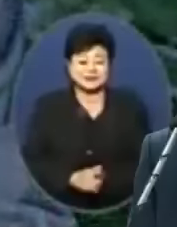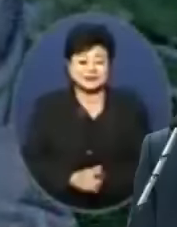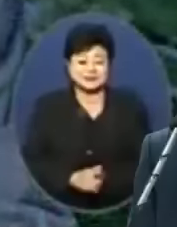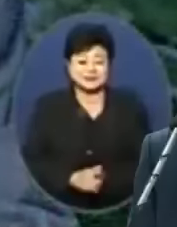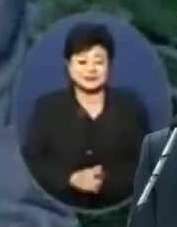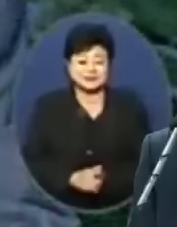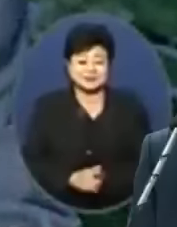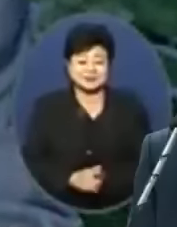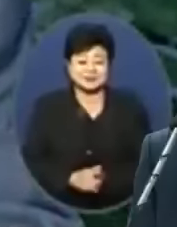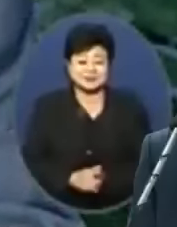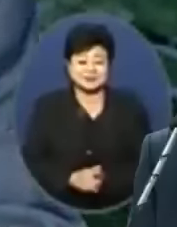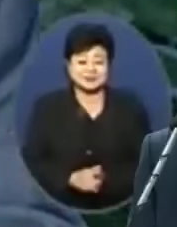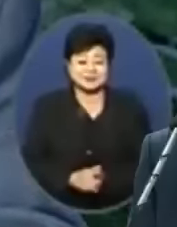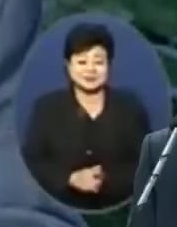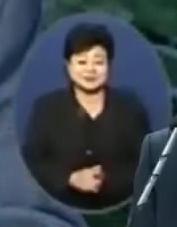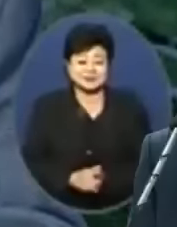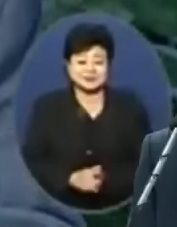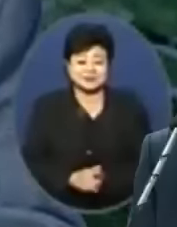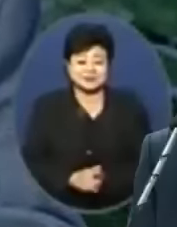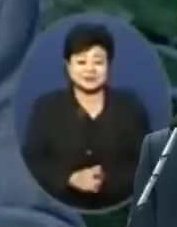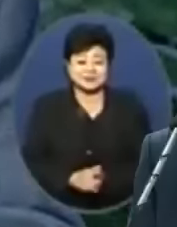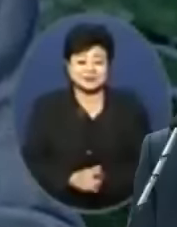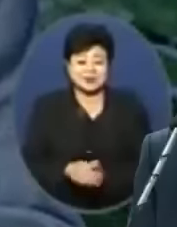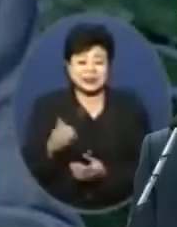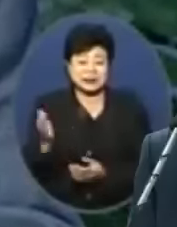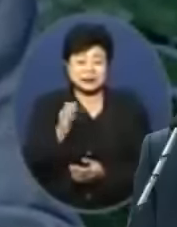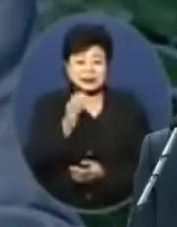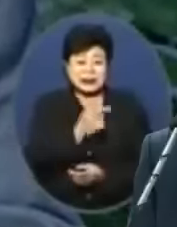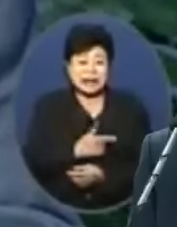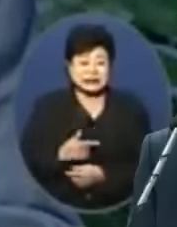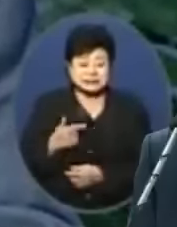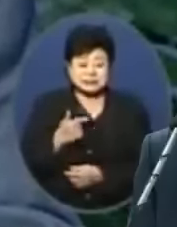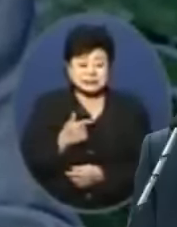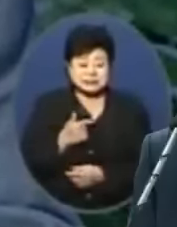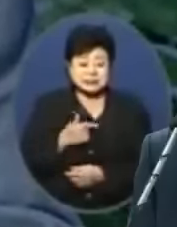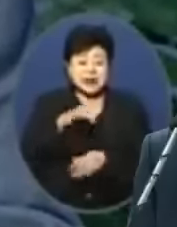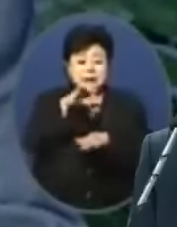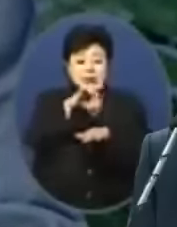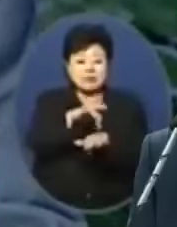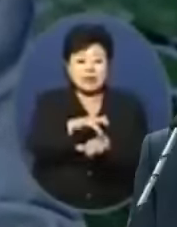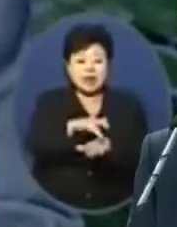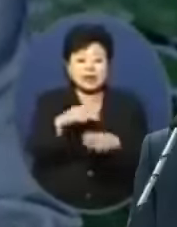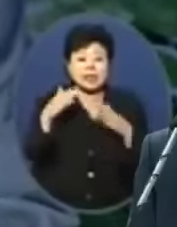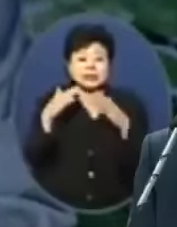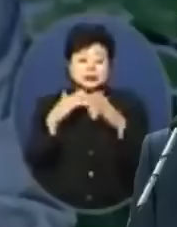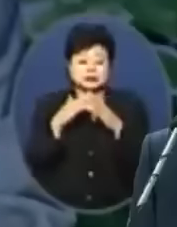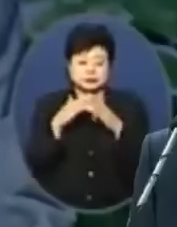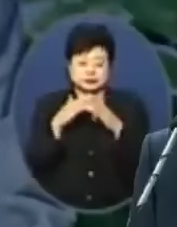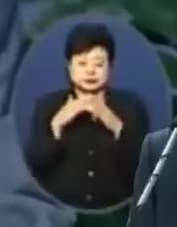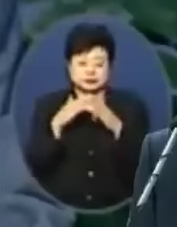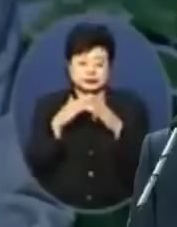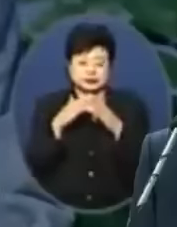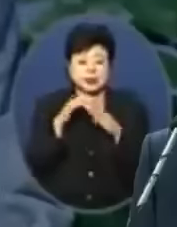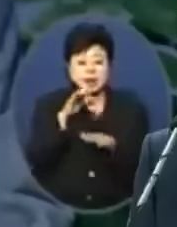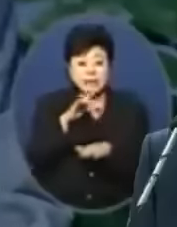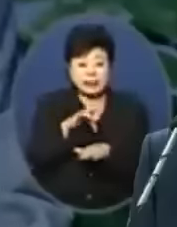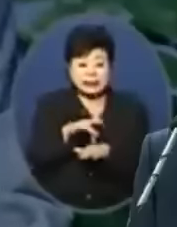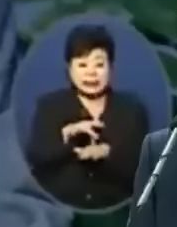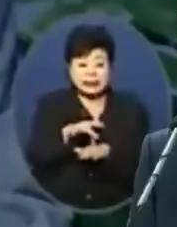나누겠습니다. 텅 빈 가슴은 마귀의 집입니다.